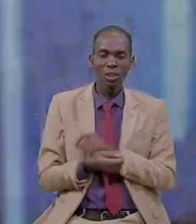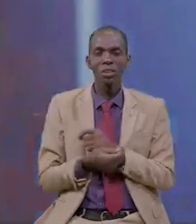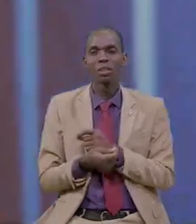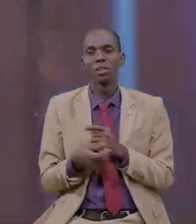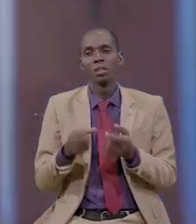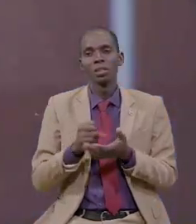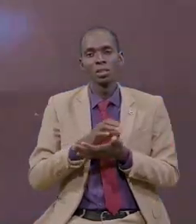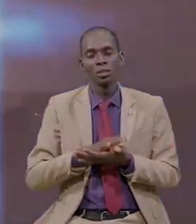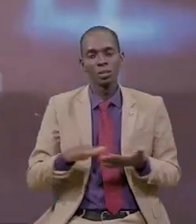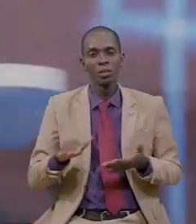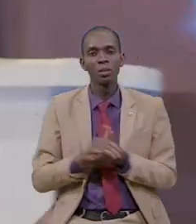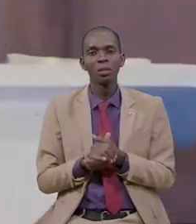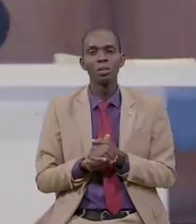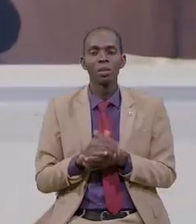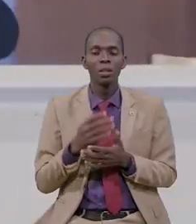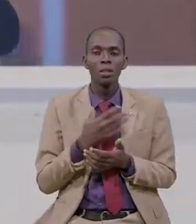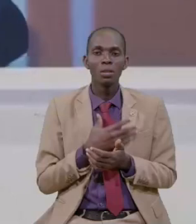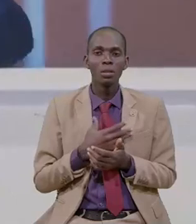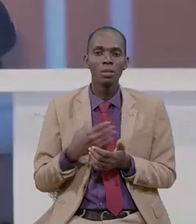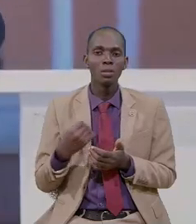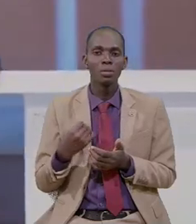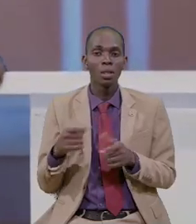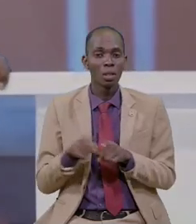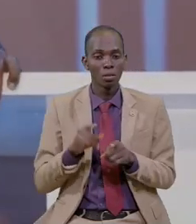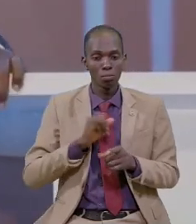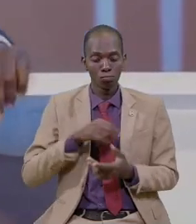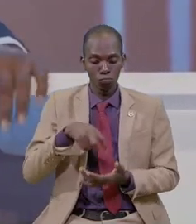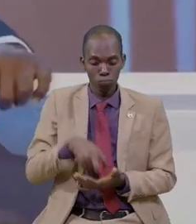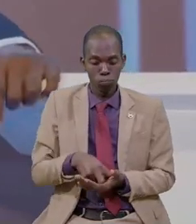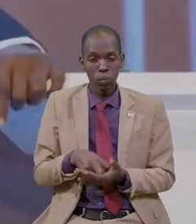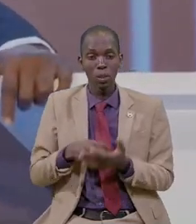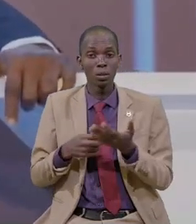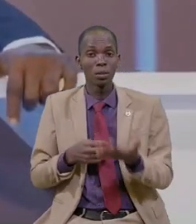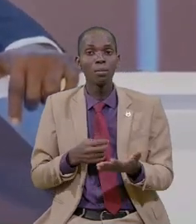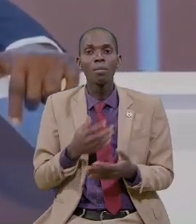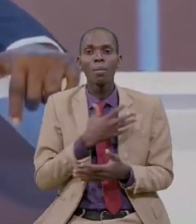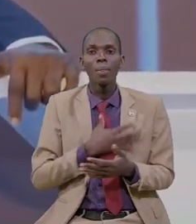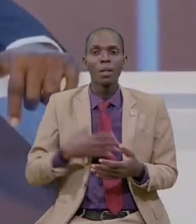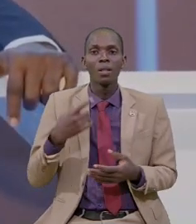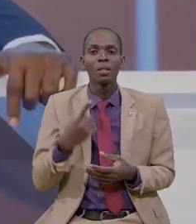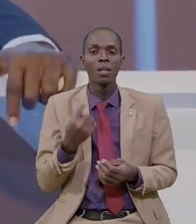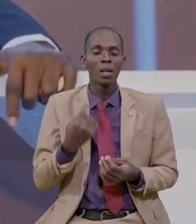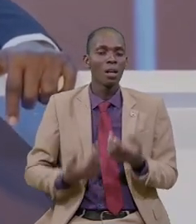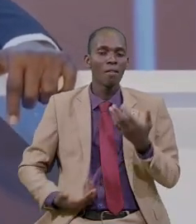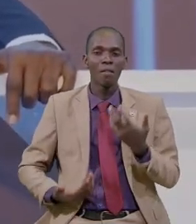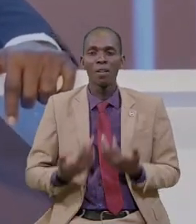cette sanctification. Comme je me revois encore à genoux là-bas, et le